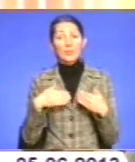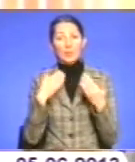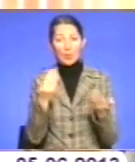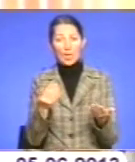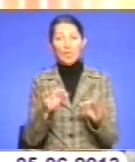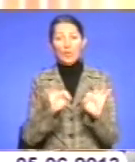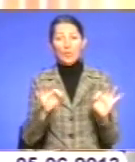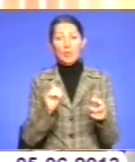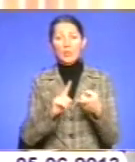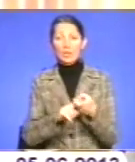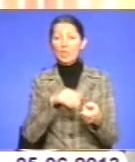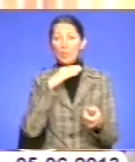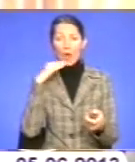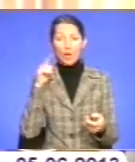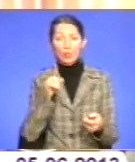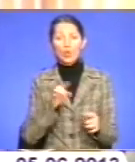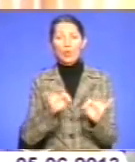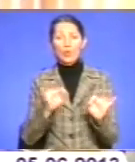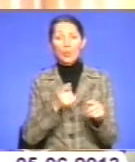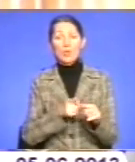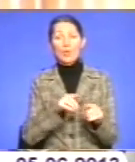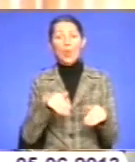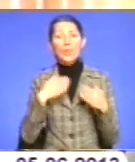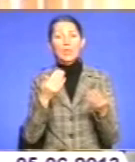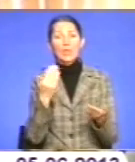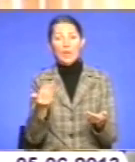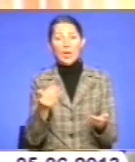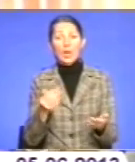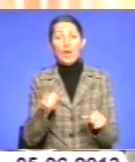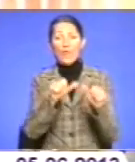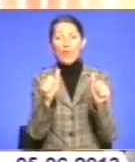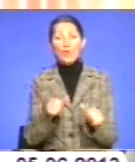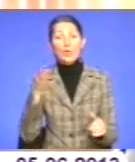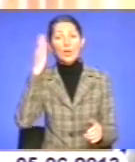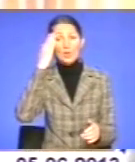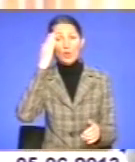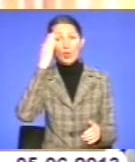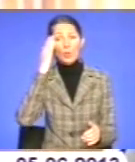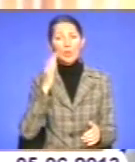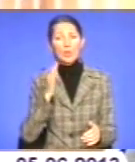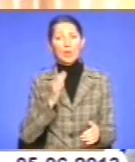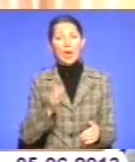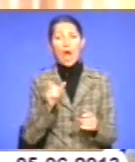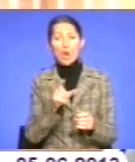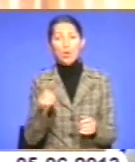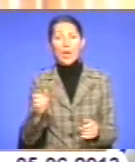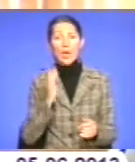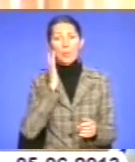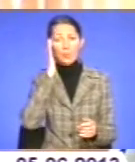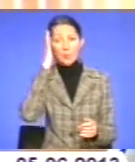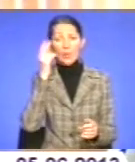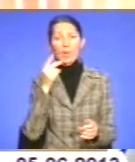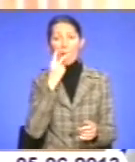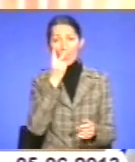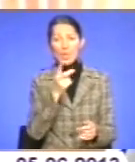дуже багато, тому що інформація, яку подаєте ви, формує свідомість людей, формує бачення людей про посадових осіб, про